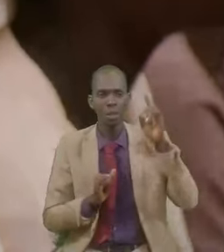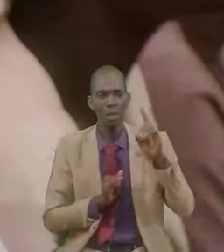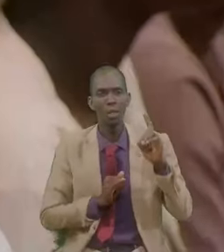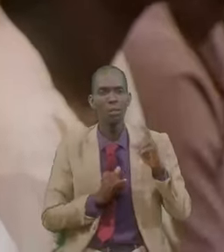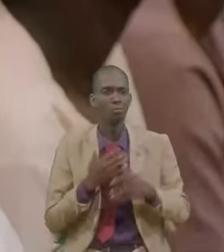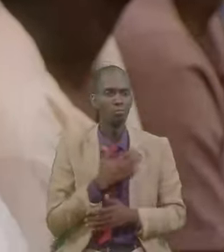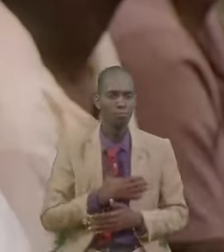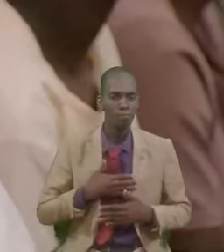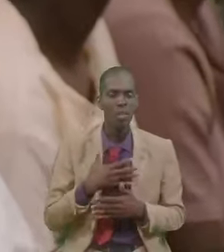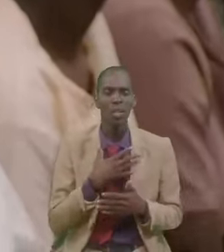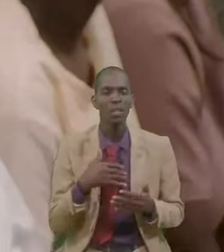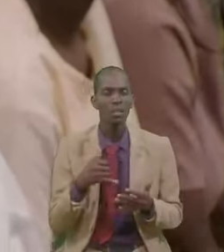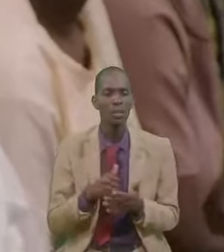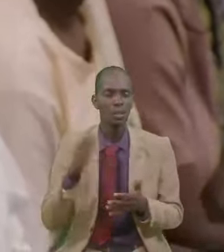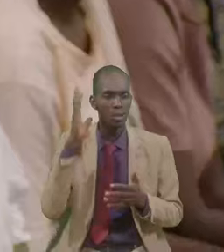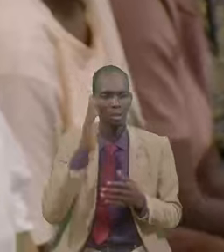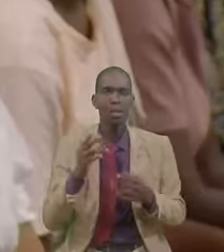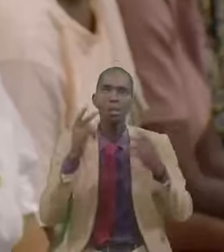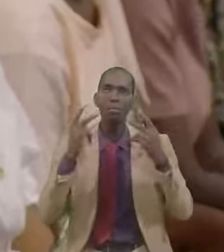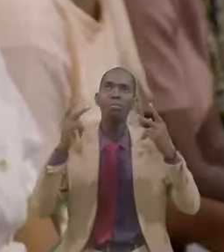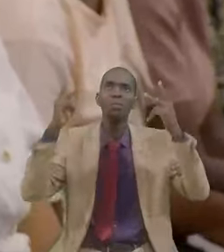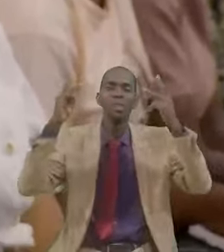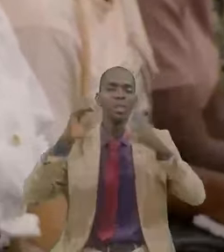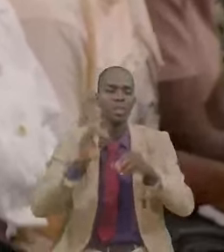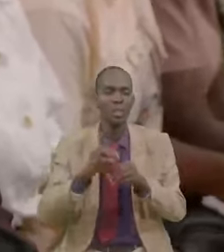mes desseins.